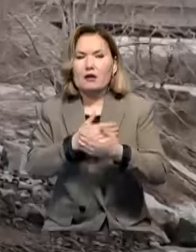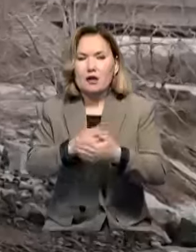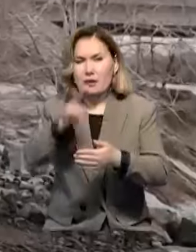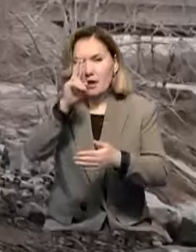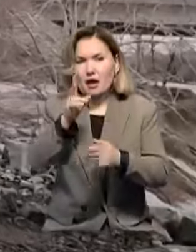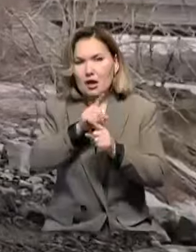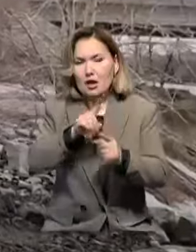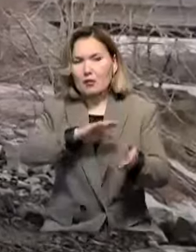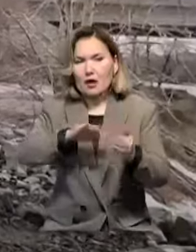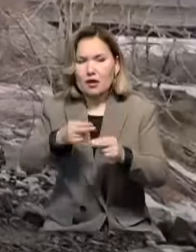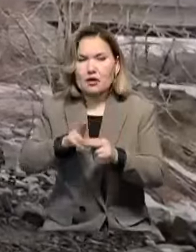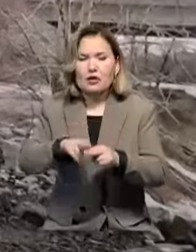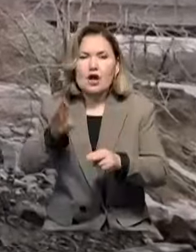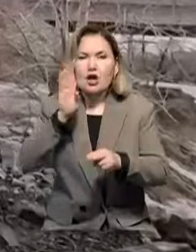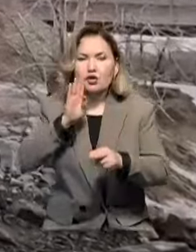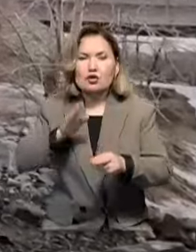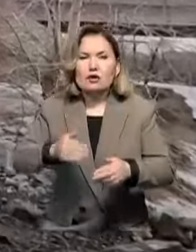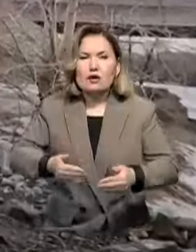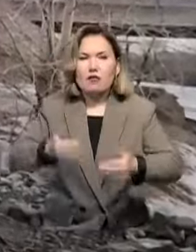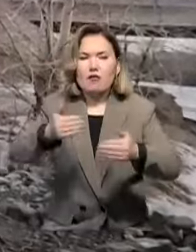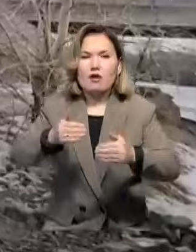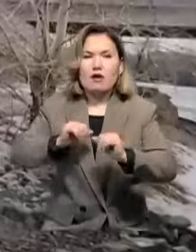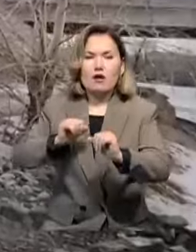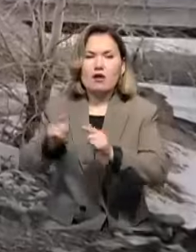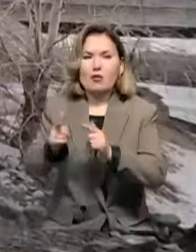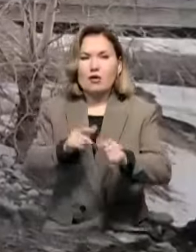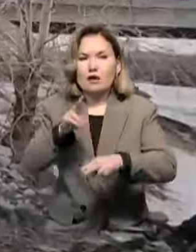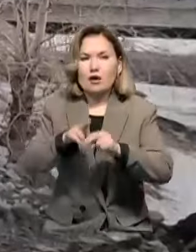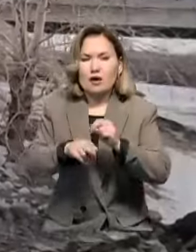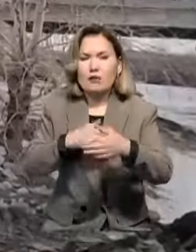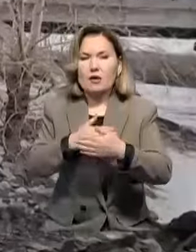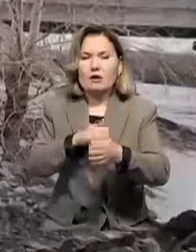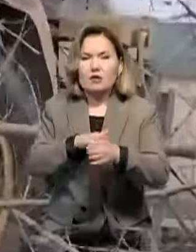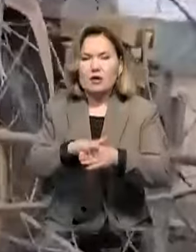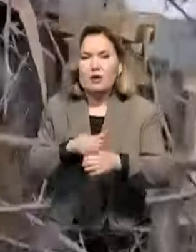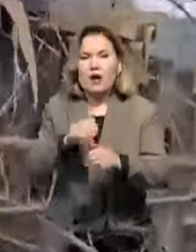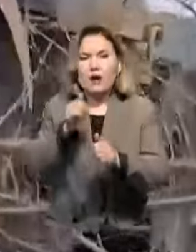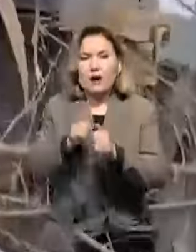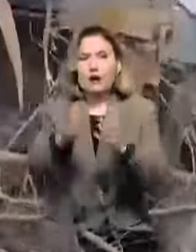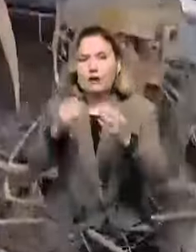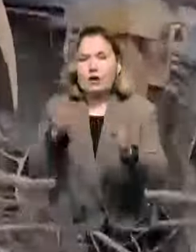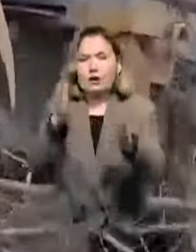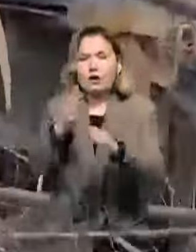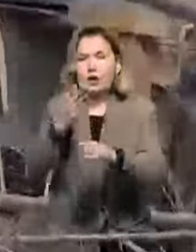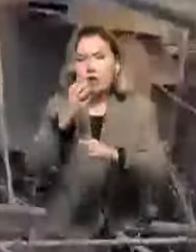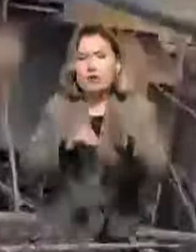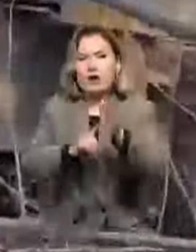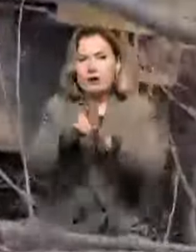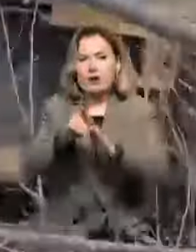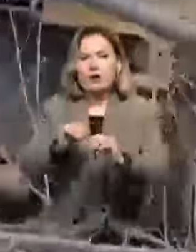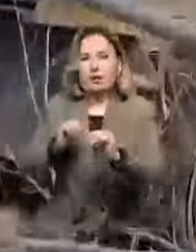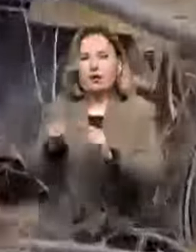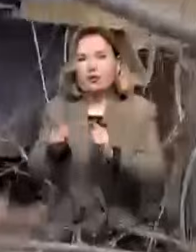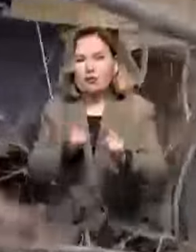болды. Арықтар мен соғарлар күл қоқыстан қардан ашылып, қауіпті деген жағалауда бөгет салынып жатыр. Күн жылынған сайын әзірлікті пысықтап, сақтықты күшейтудеміз,